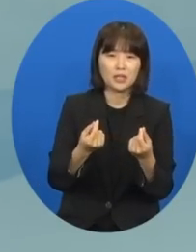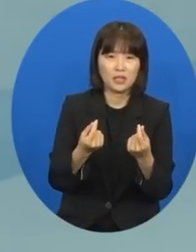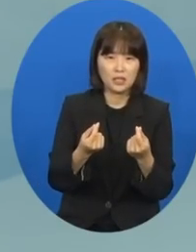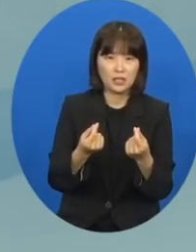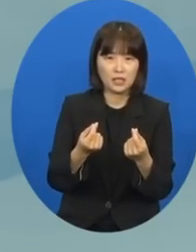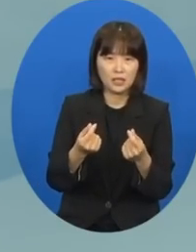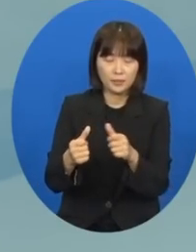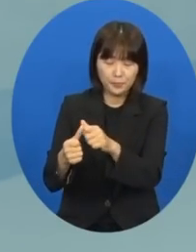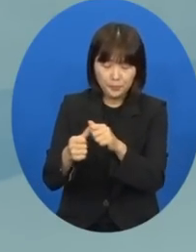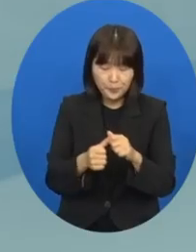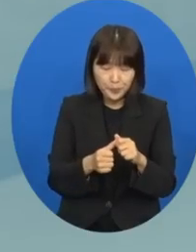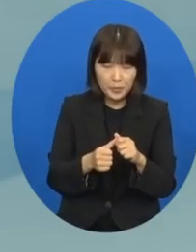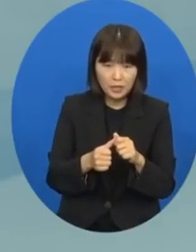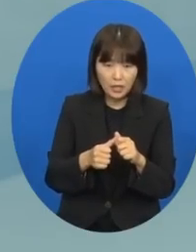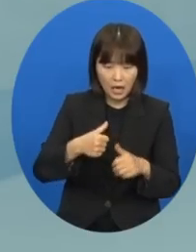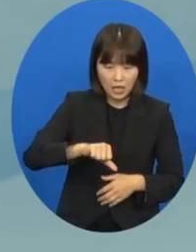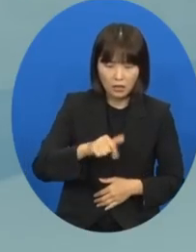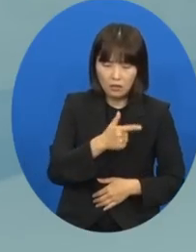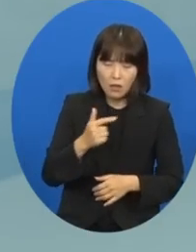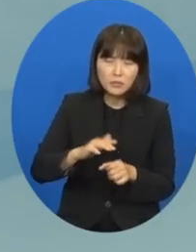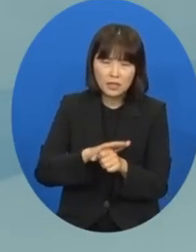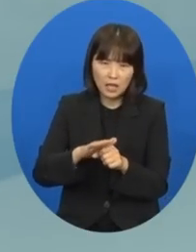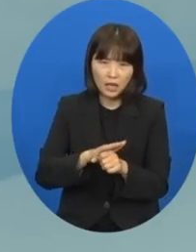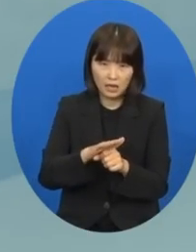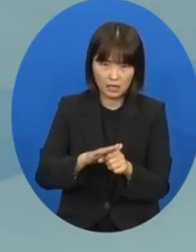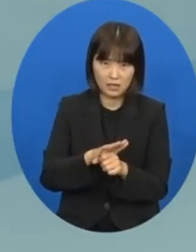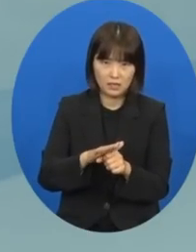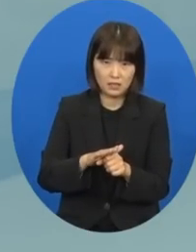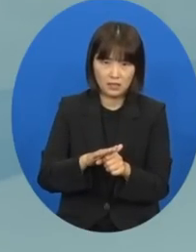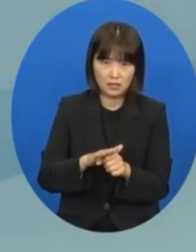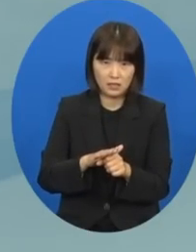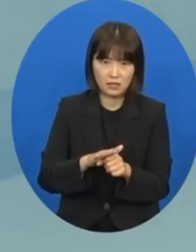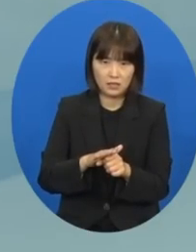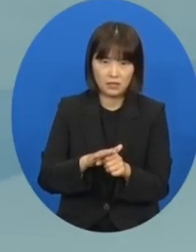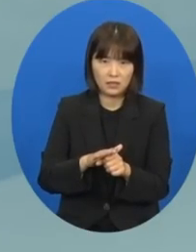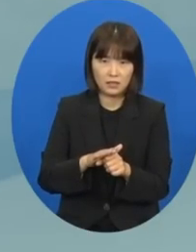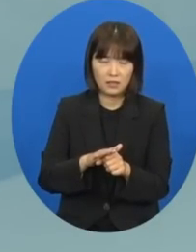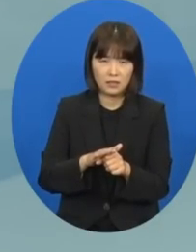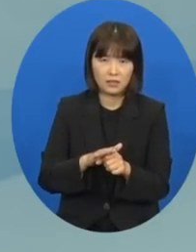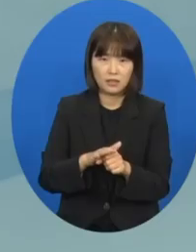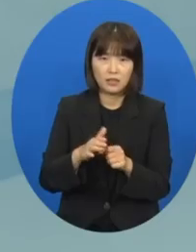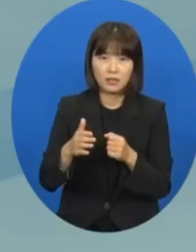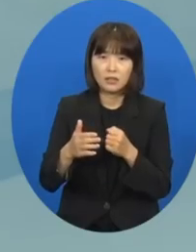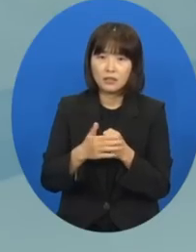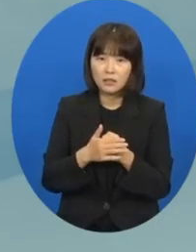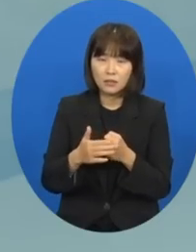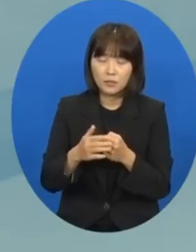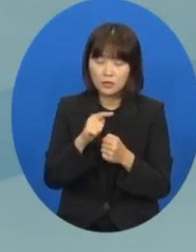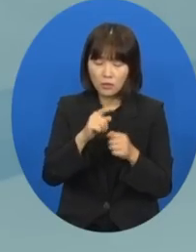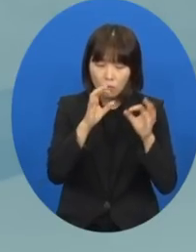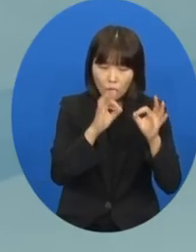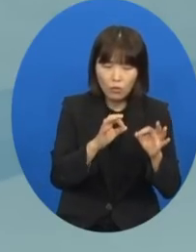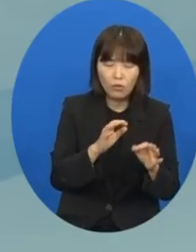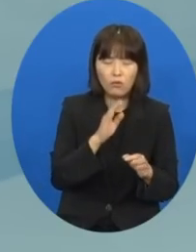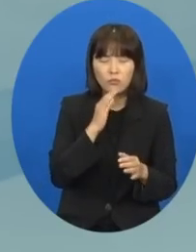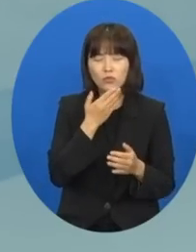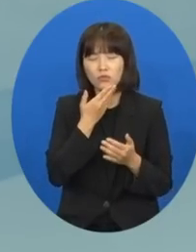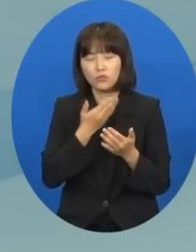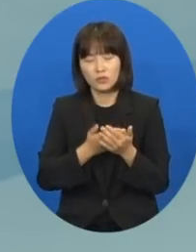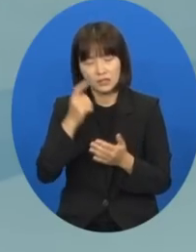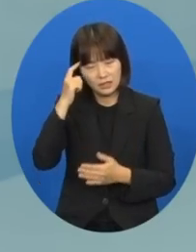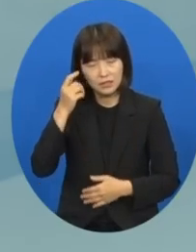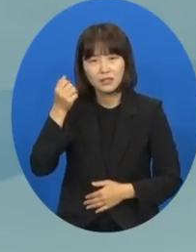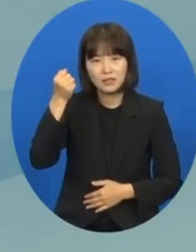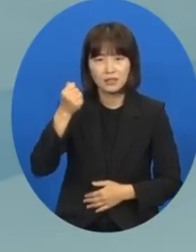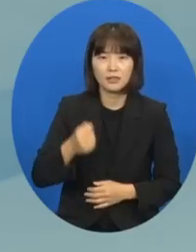그러니까 말 안 하면 누가 누군지 모릅니다. 그 정도로 사랑하신 것을 보면서 제 마음에 너무 귀하다라는 생각을